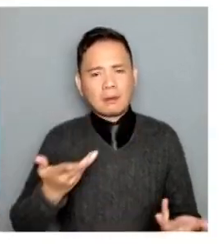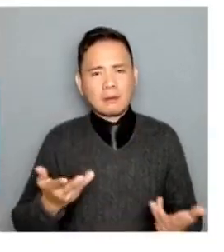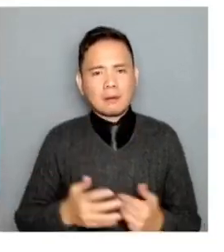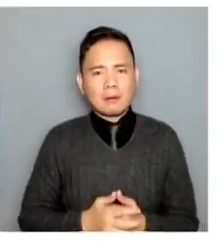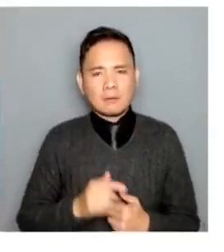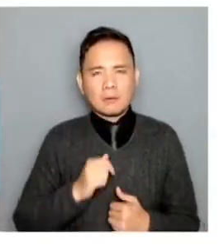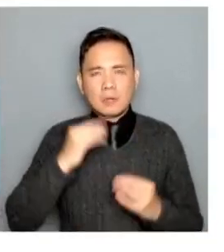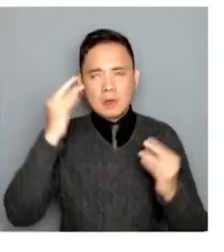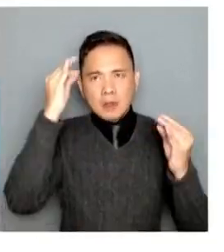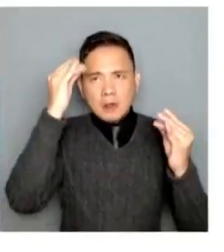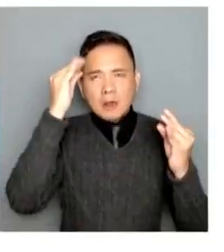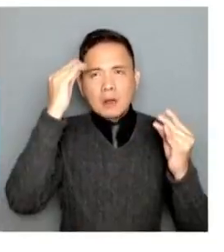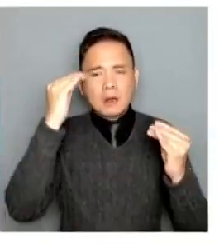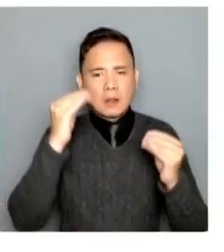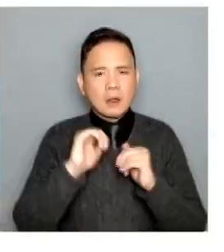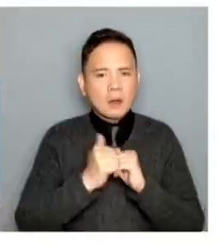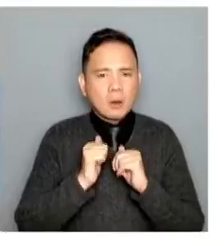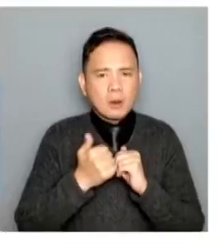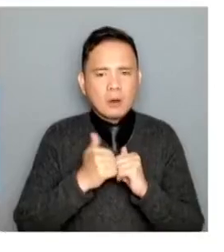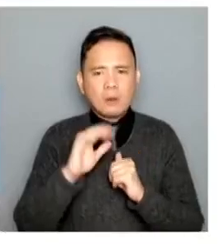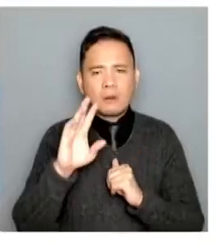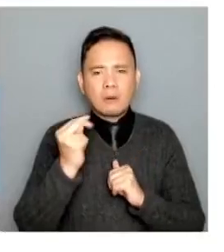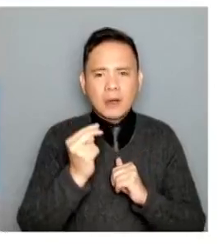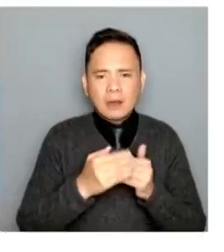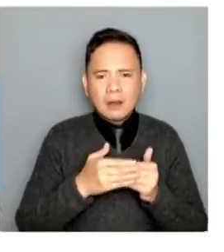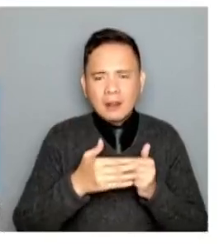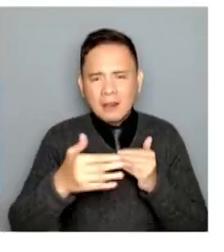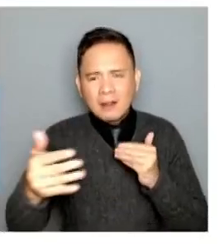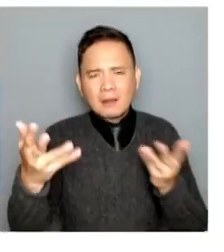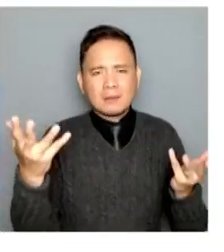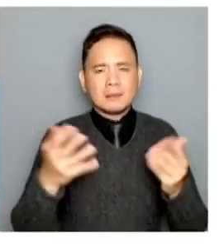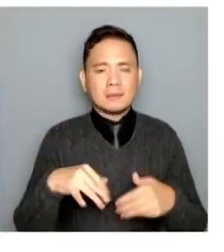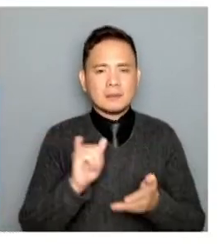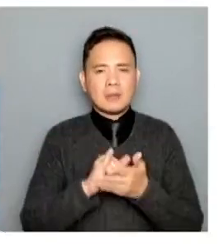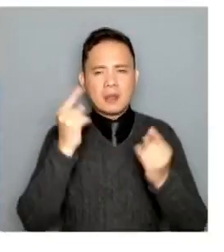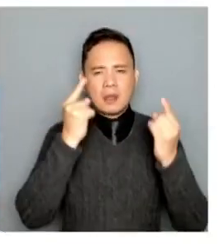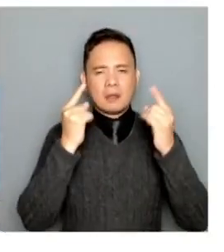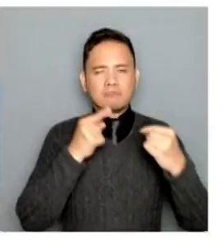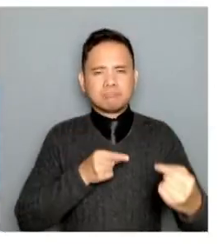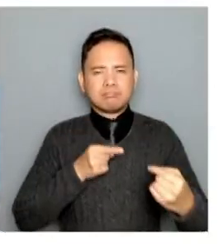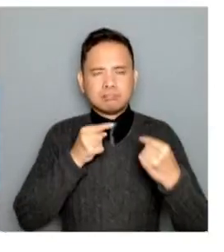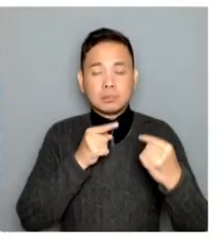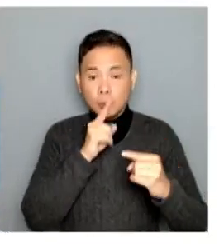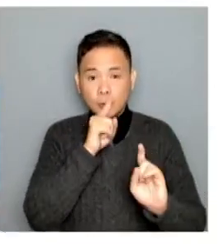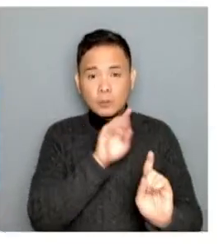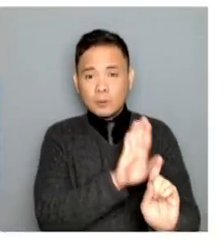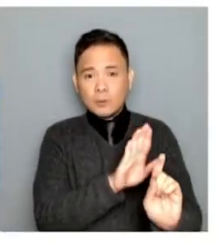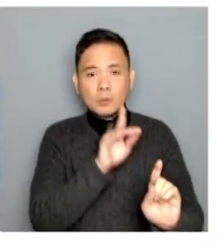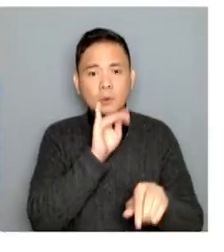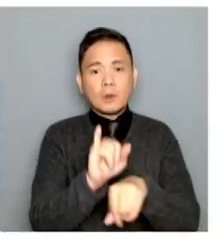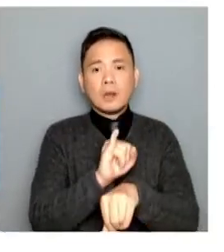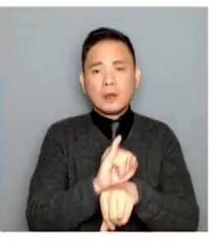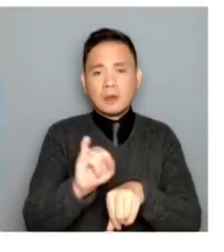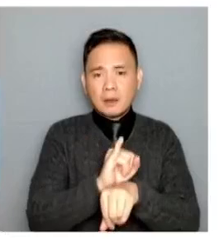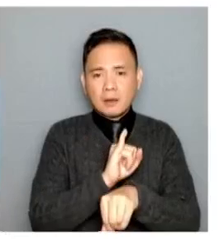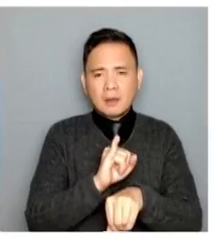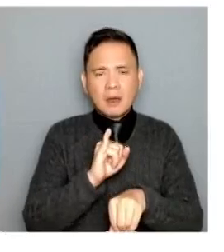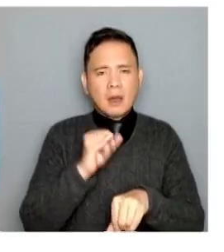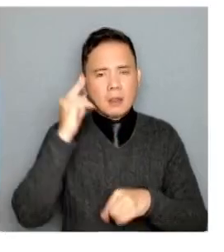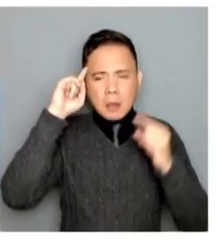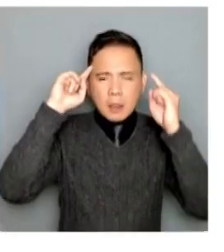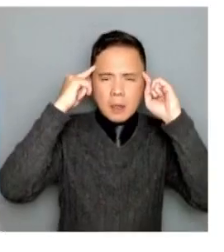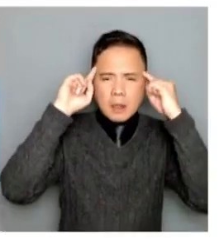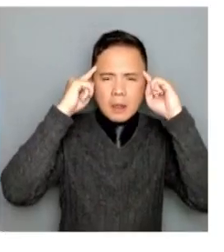kailan kami ganito. Ayaw naman, kasi ang Polenyo po talaga, masisipag po talaga yung mga yan. Mm-mm. Nag-iisip siguro sila ano